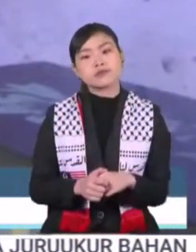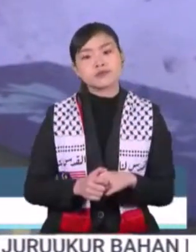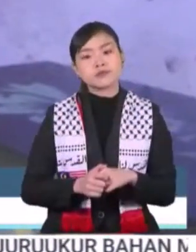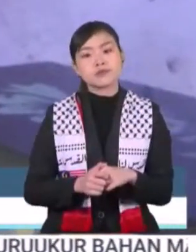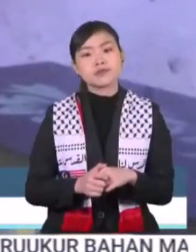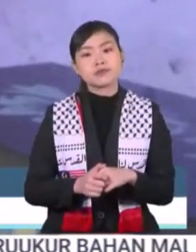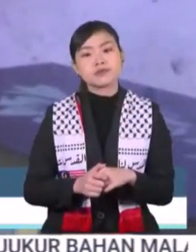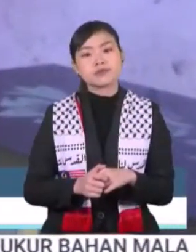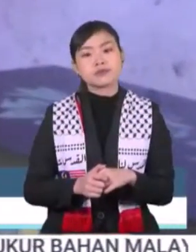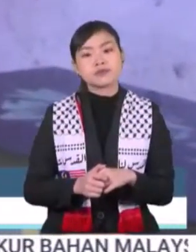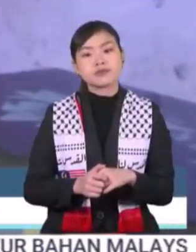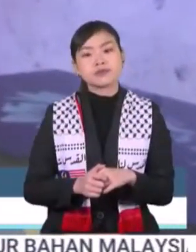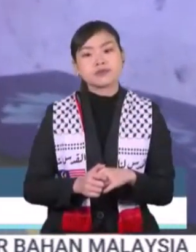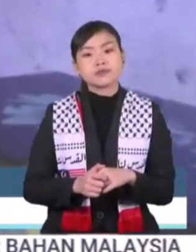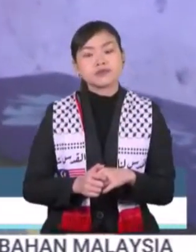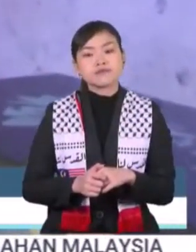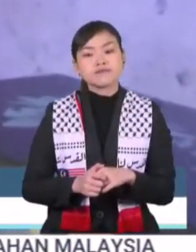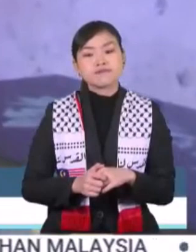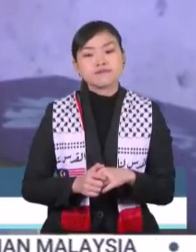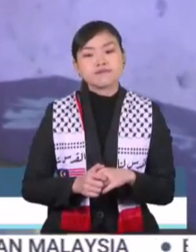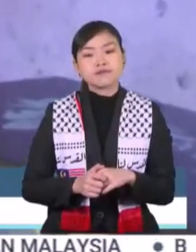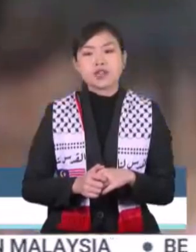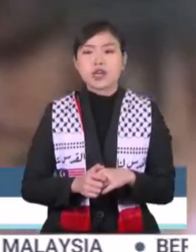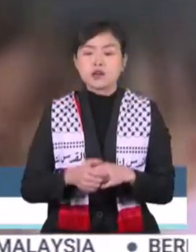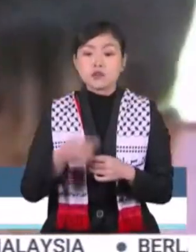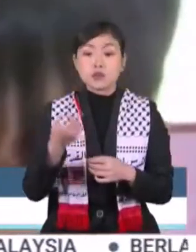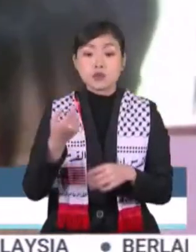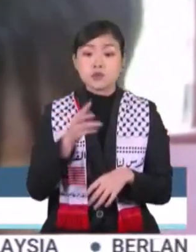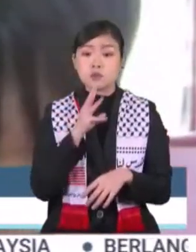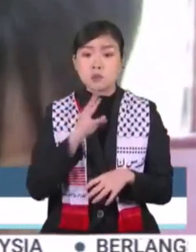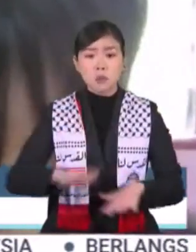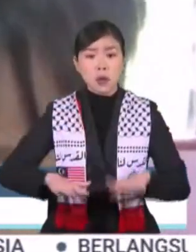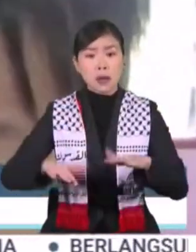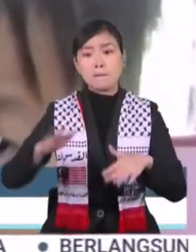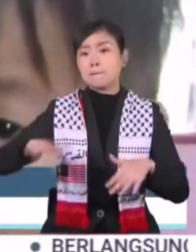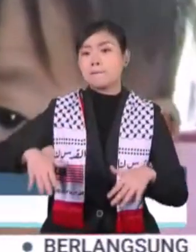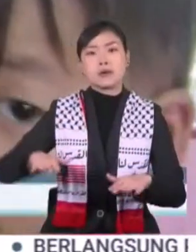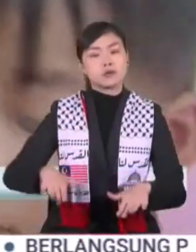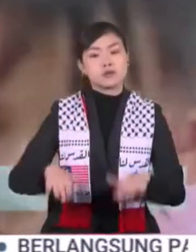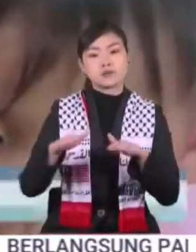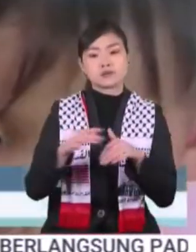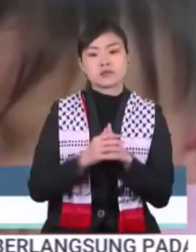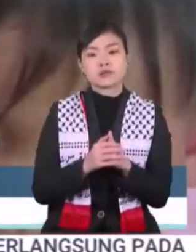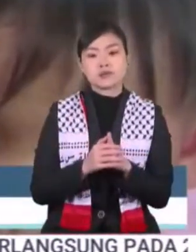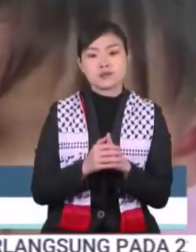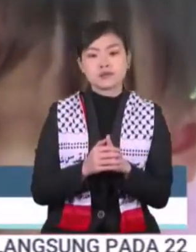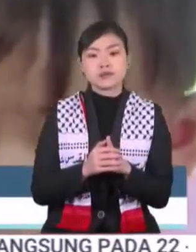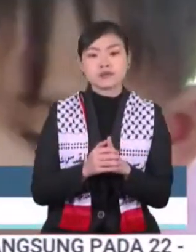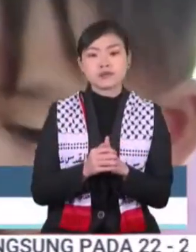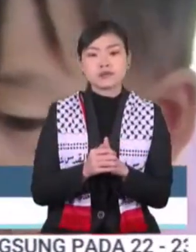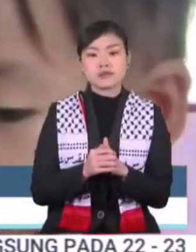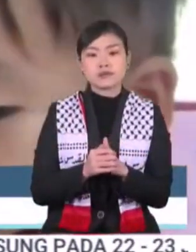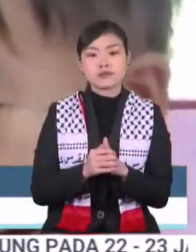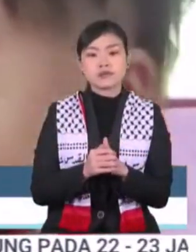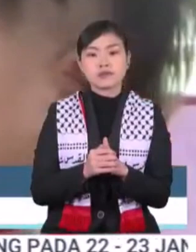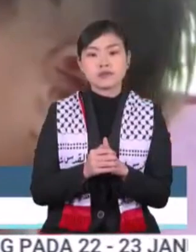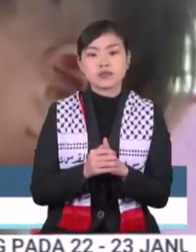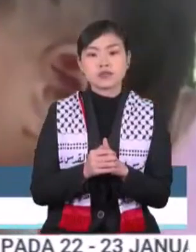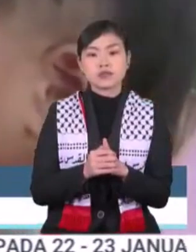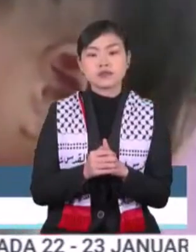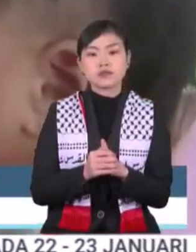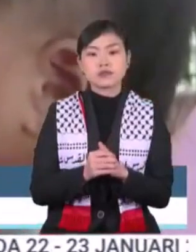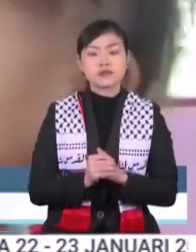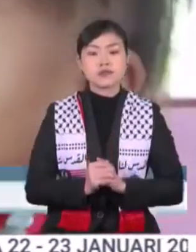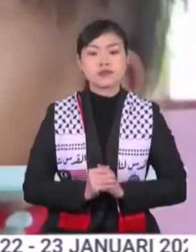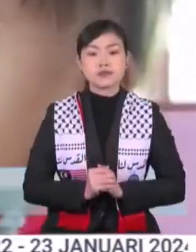tidur tu sebelah rumah papan tu sebab air tak naik lagi. Kita bantuan cuci ni cepat lah. Lagi ni air sini berapa hari sudah tiada